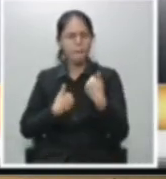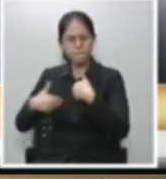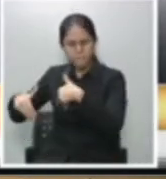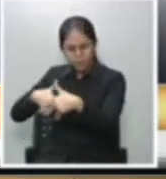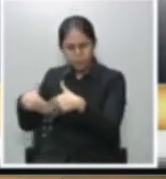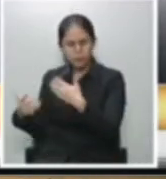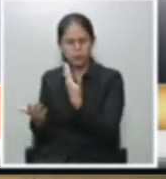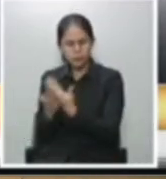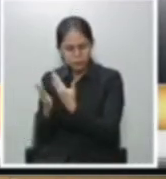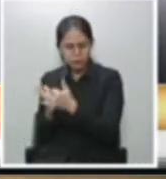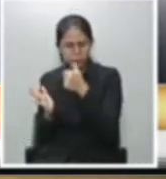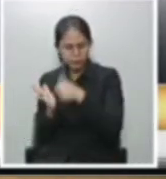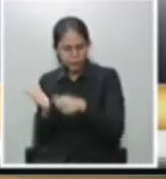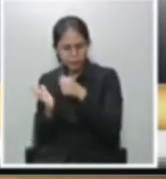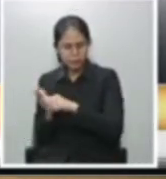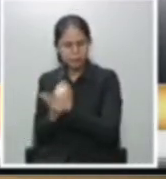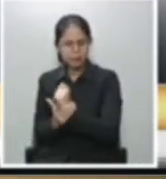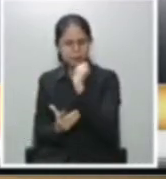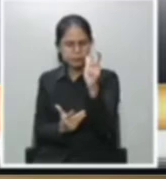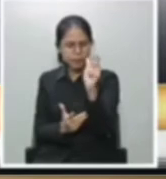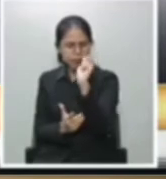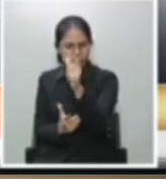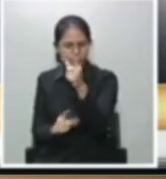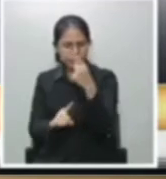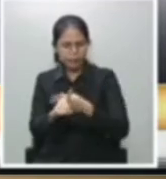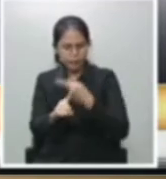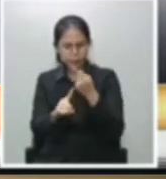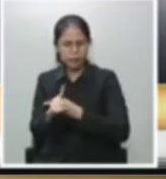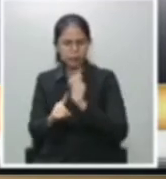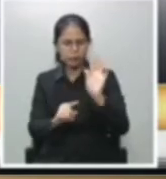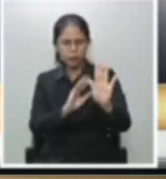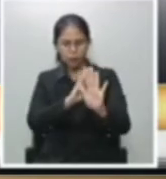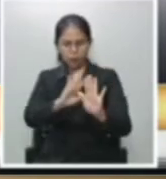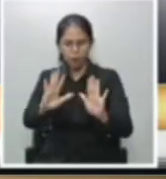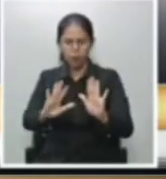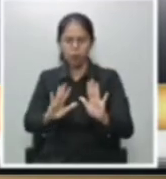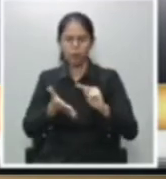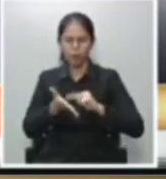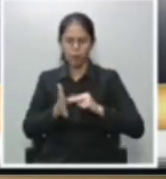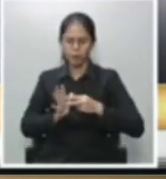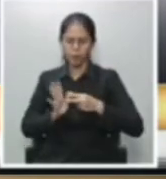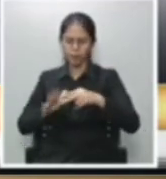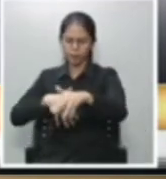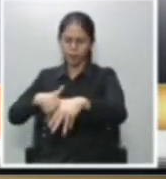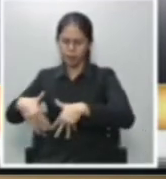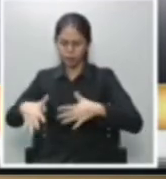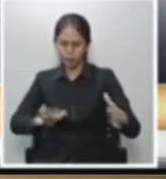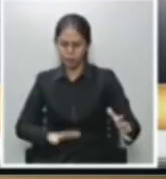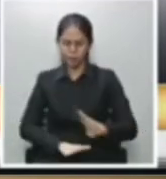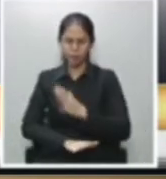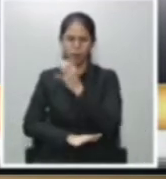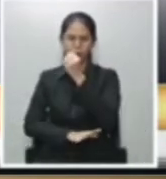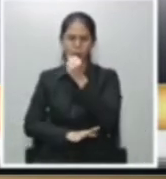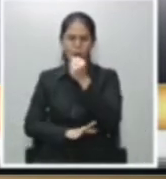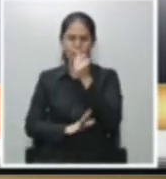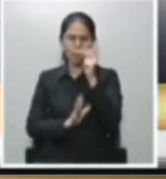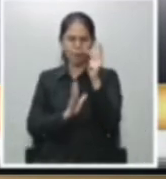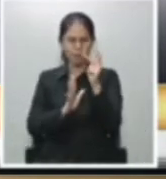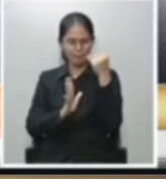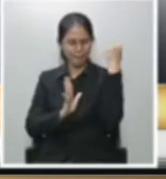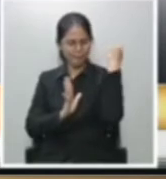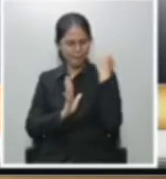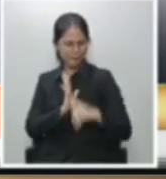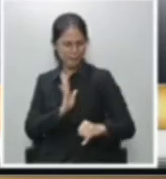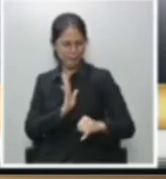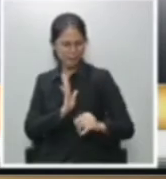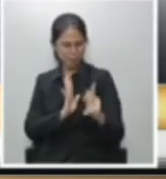นั้นมาปล้นอำนาจอธิปไตยซึ่งเป็นของประชาชนเป็นความผิดมหันต์